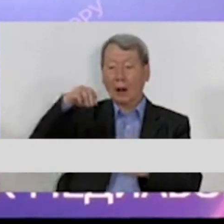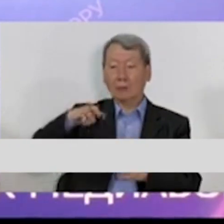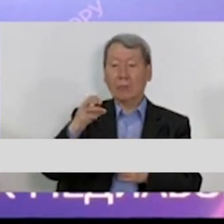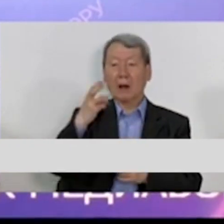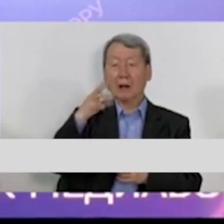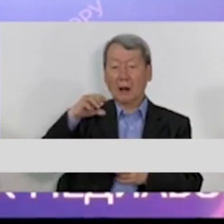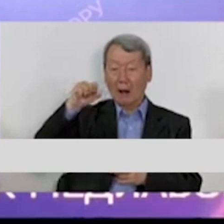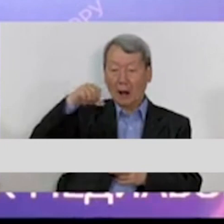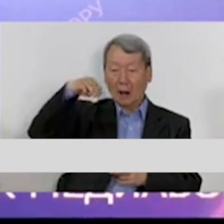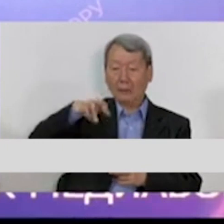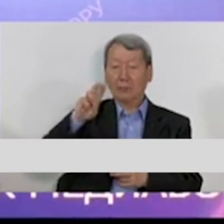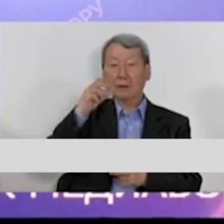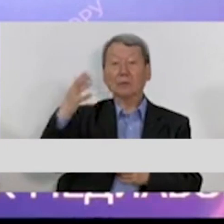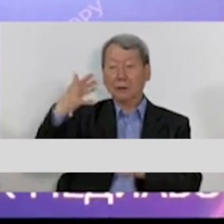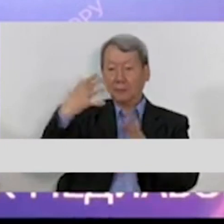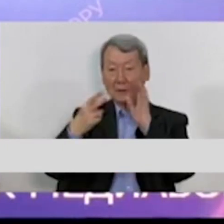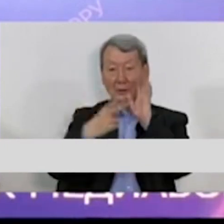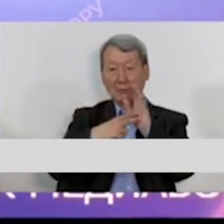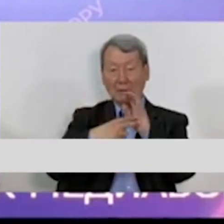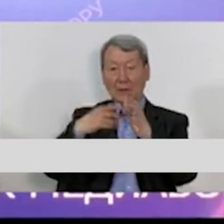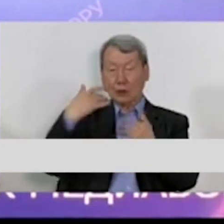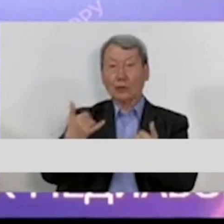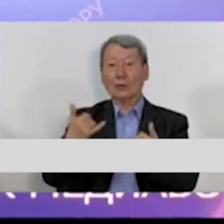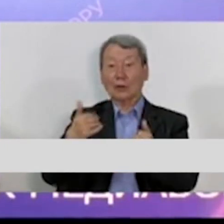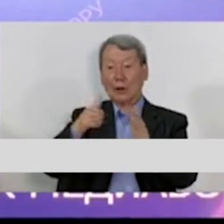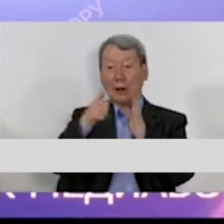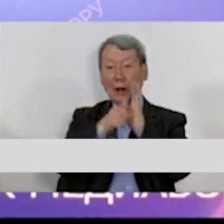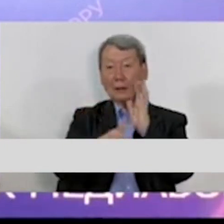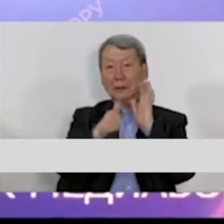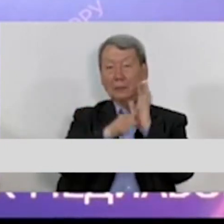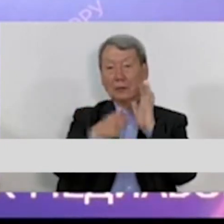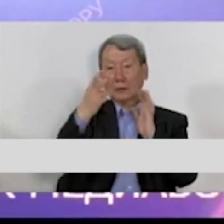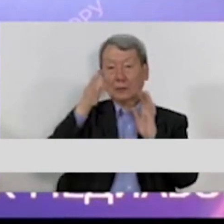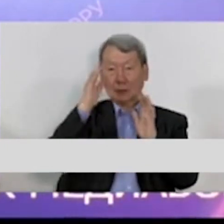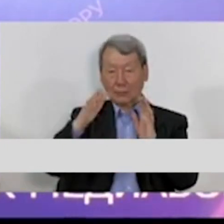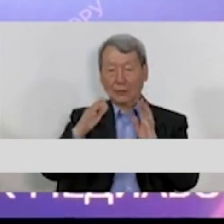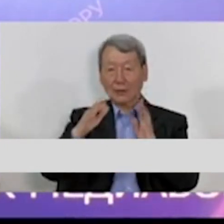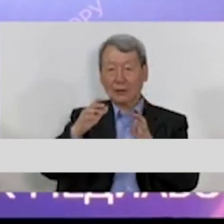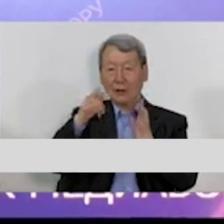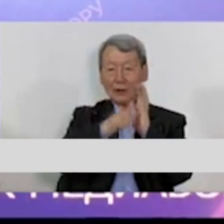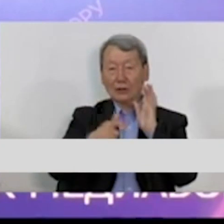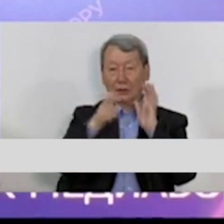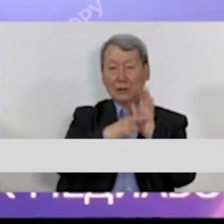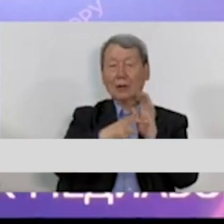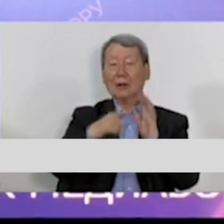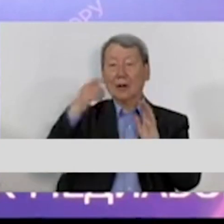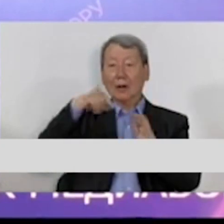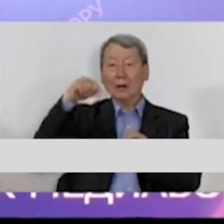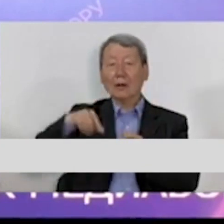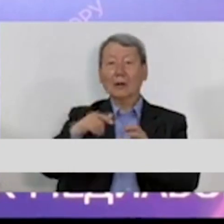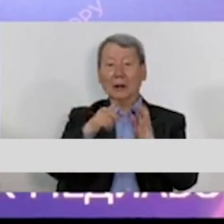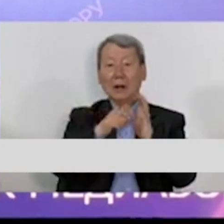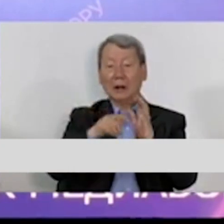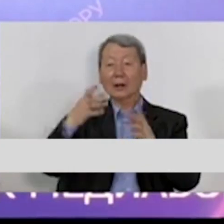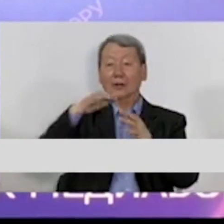Атбашыда 57 факт, мынакей бүгүнкү менен кошкондо 62 факт болот, 63 факт болот. Ошонун экөө ошол